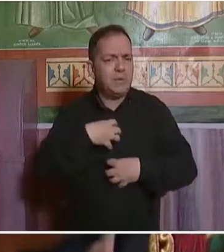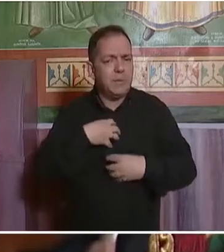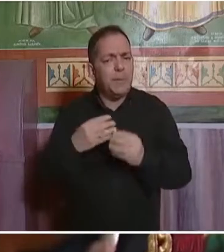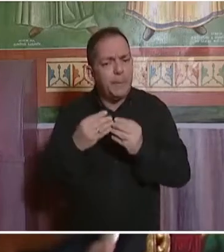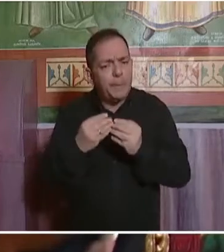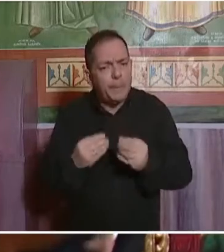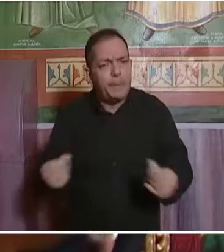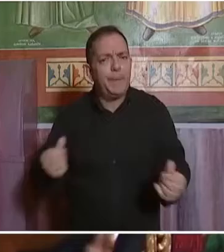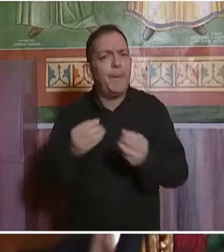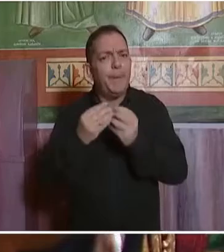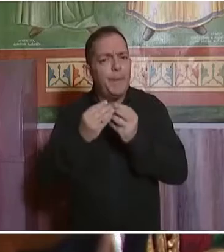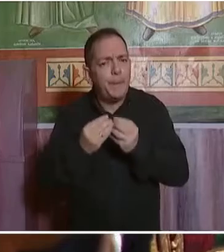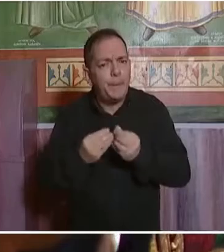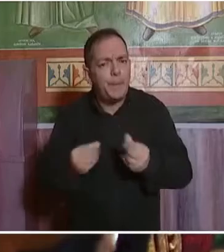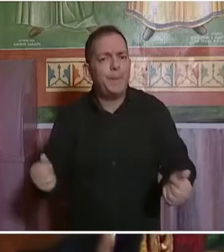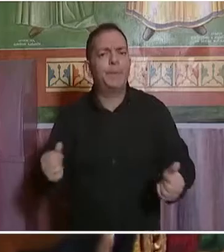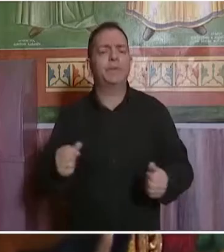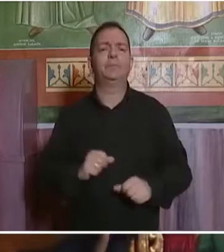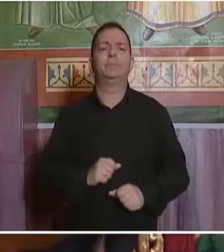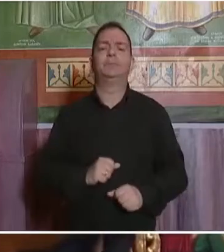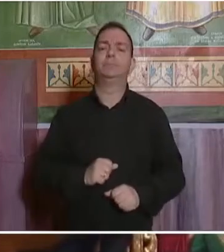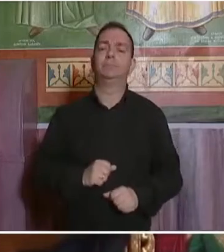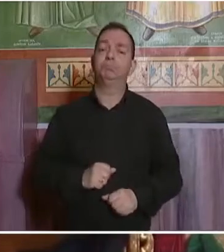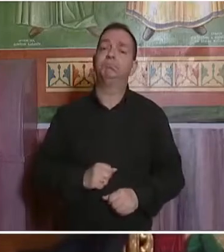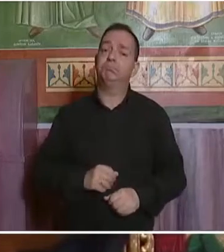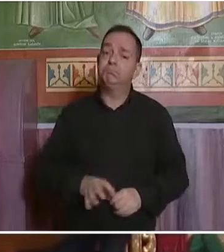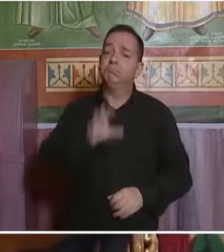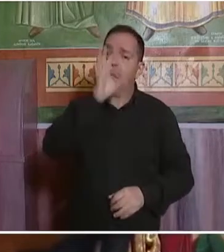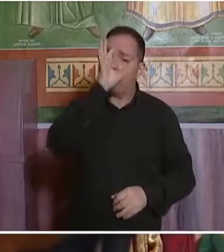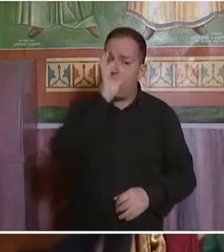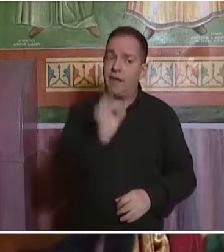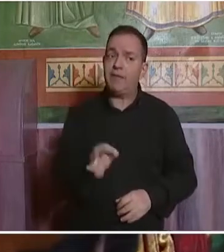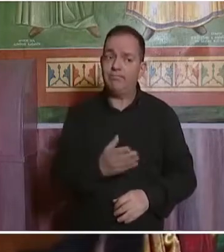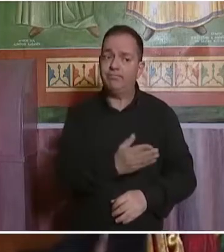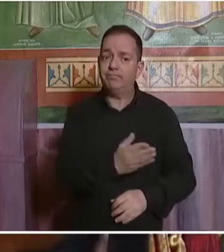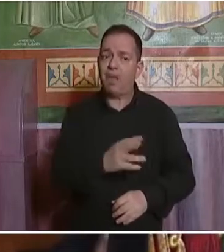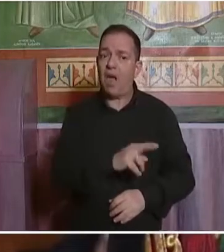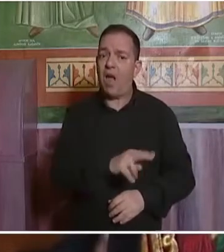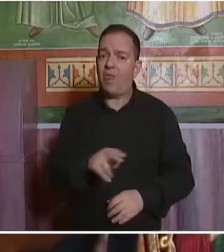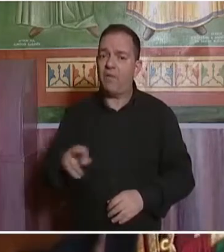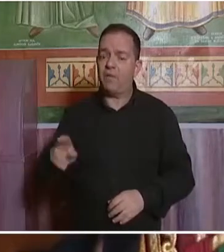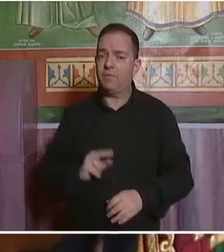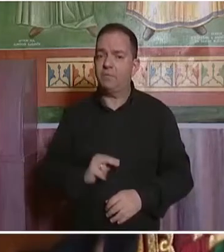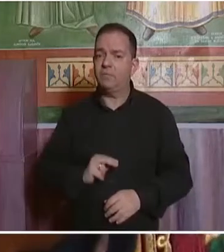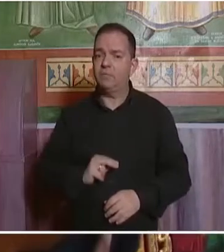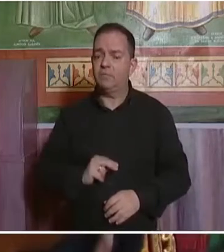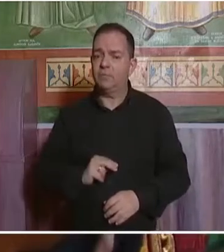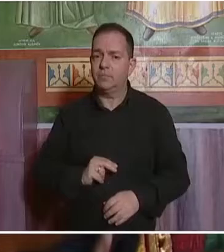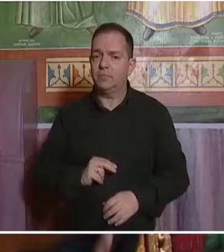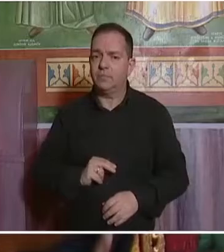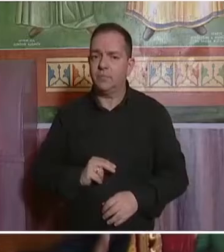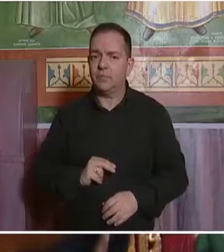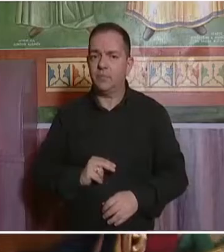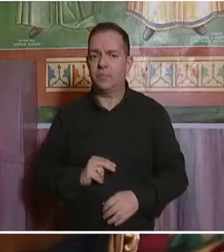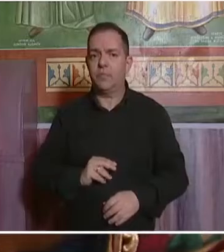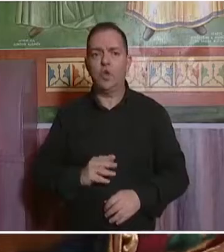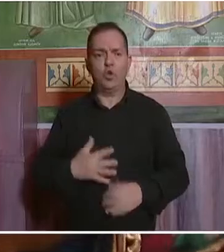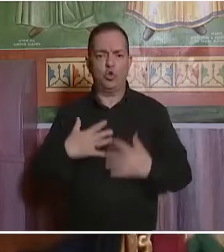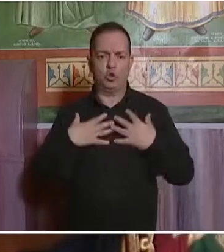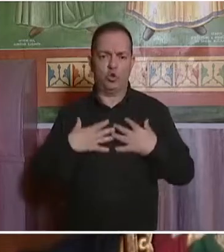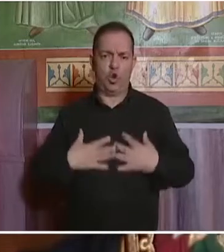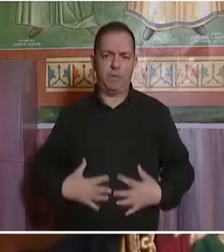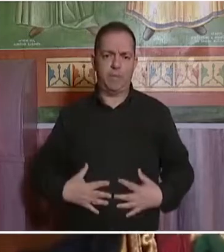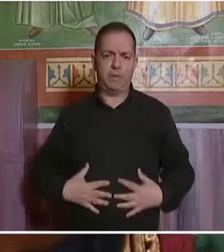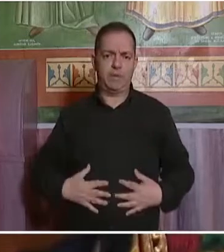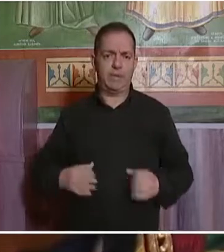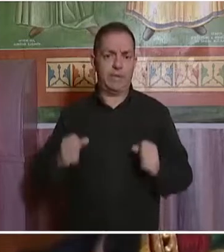συνείδηση». Είναι αλήθεια, αδελφοί μου, ότι δεν προσβάλλεται μόνο η υγεία του σώματός